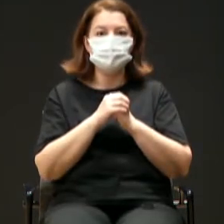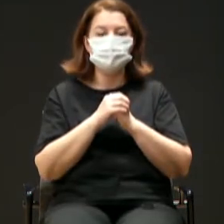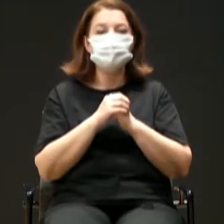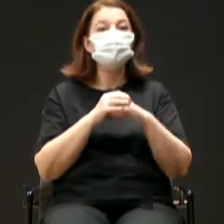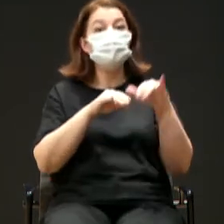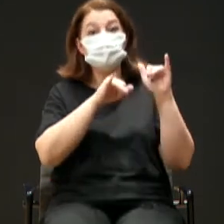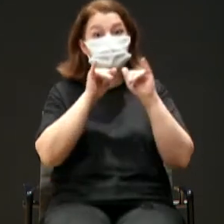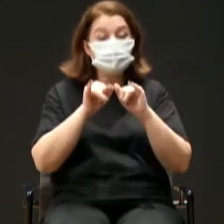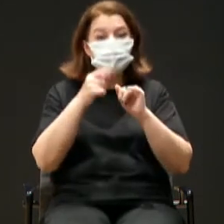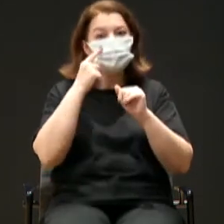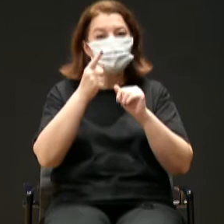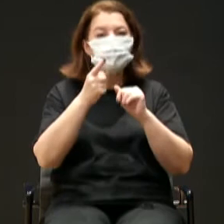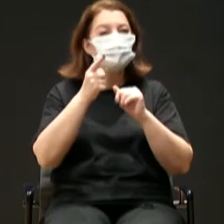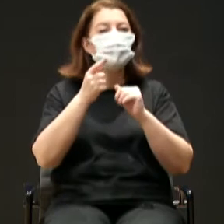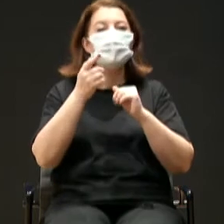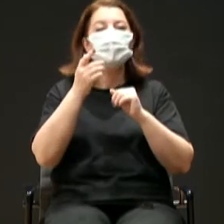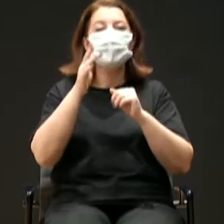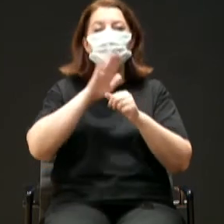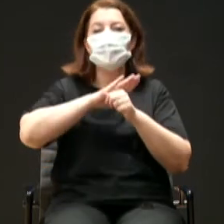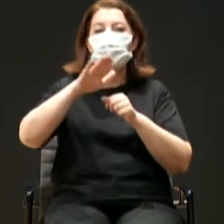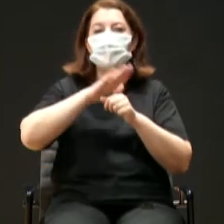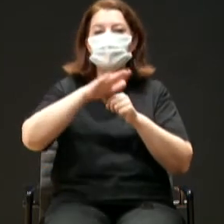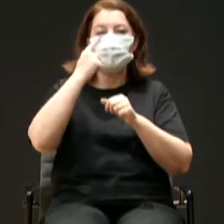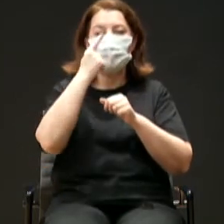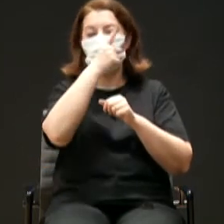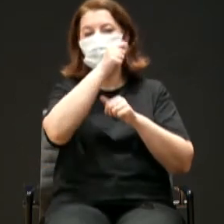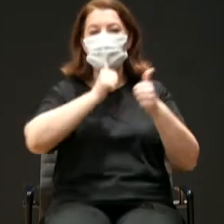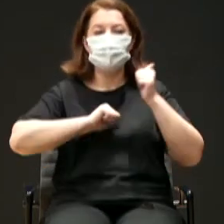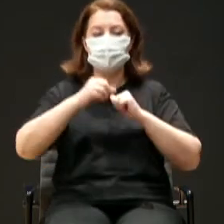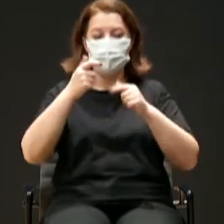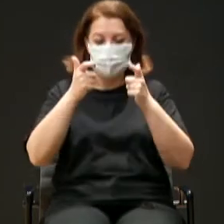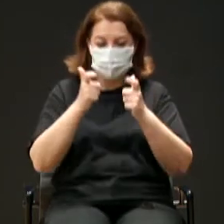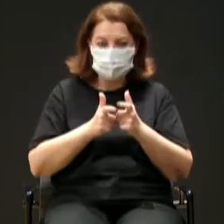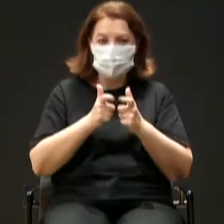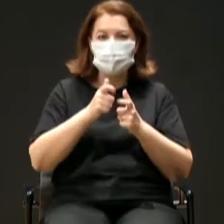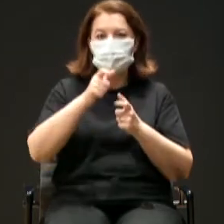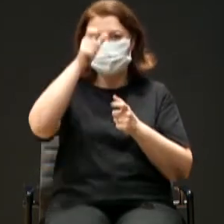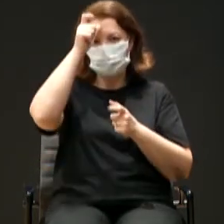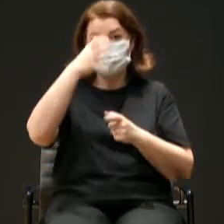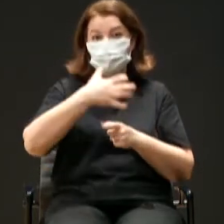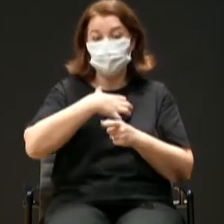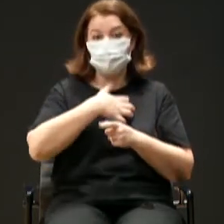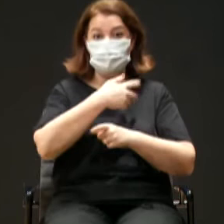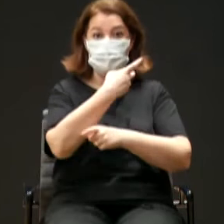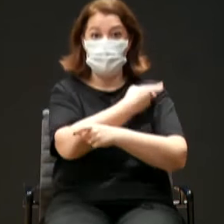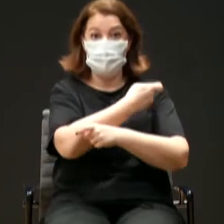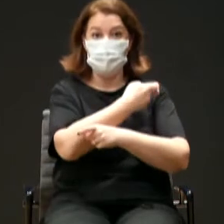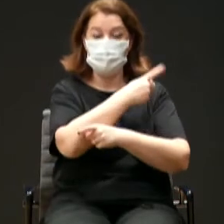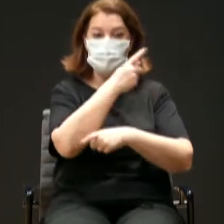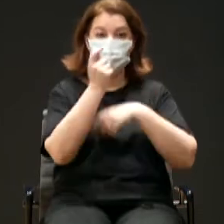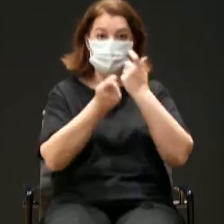Aynı anda Erciyes Üniversitemiz yerli aşı olarak da bir çalışma yürütüyordu.